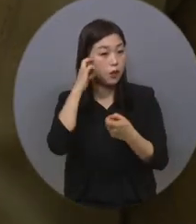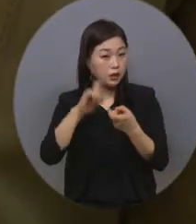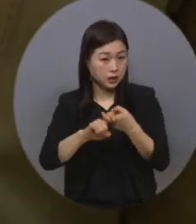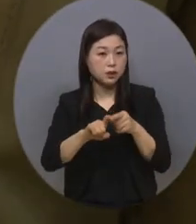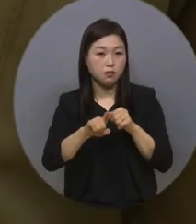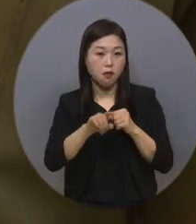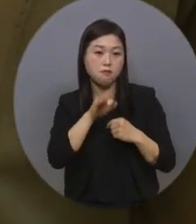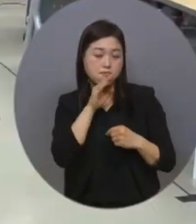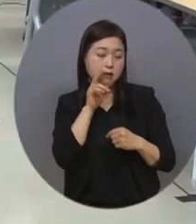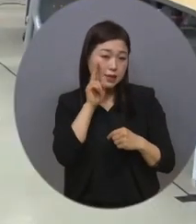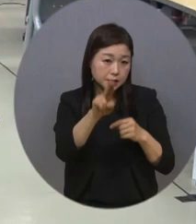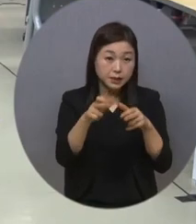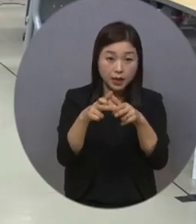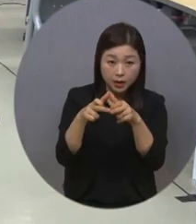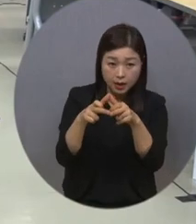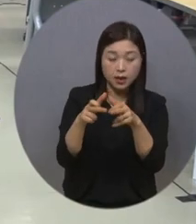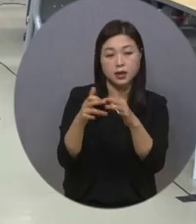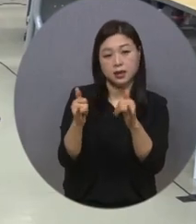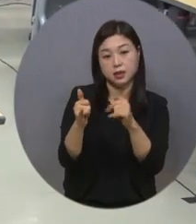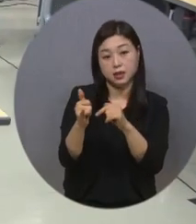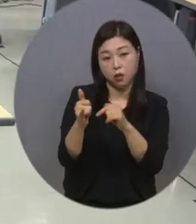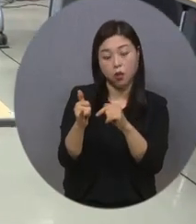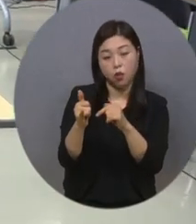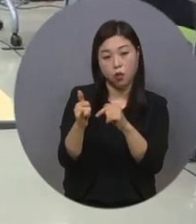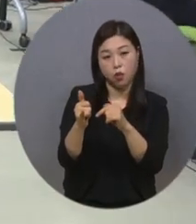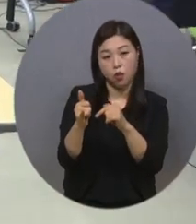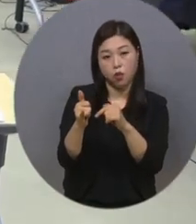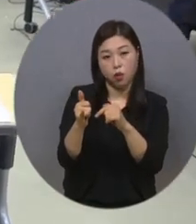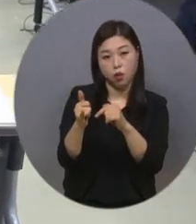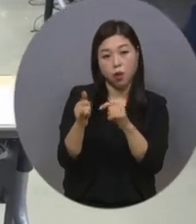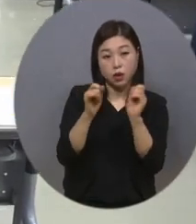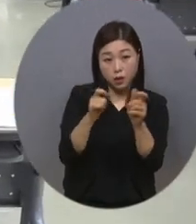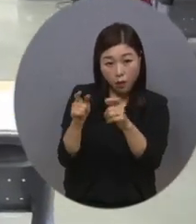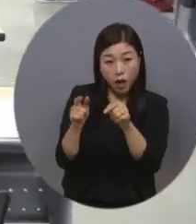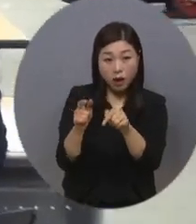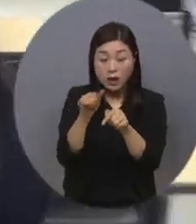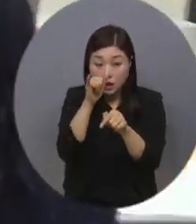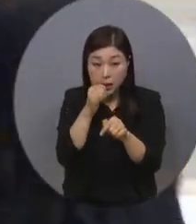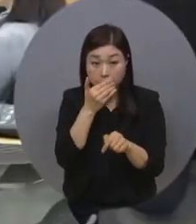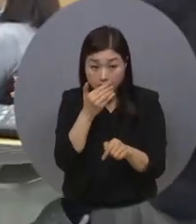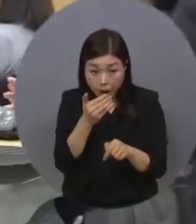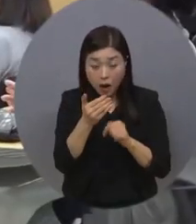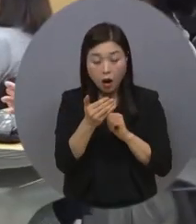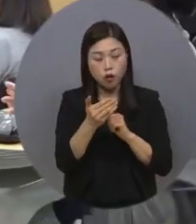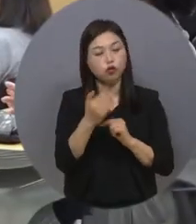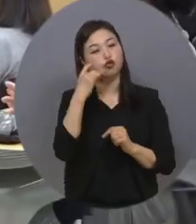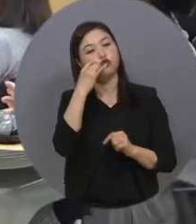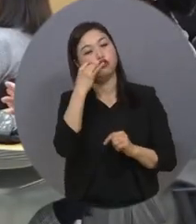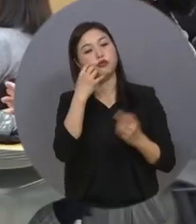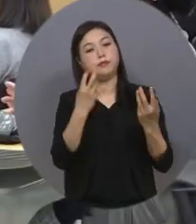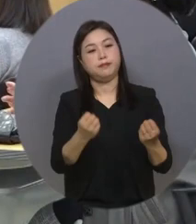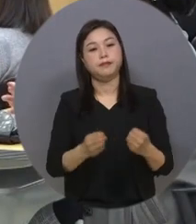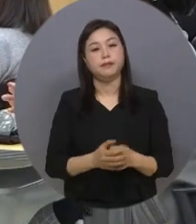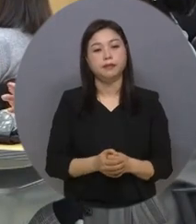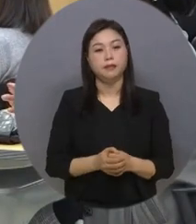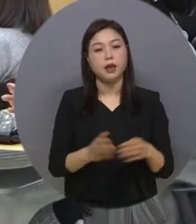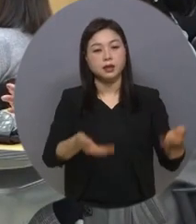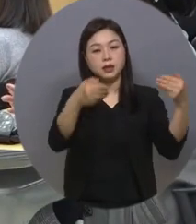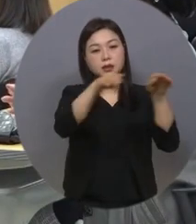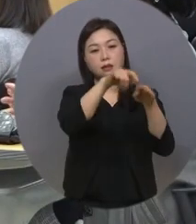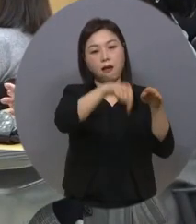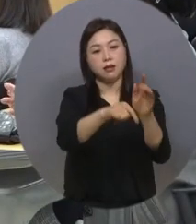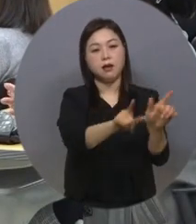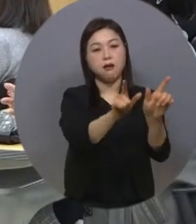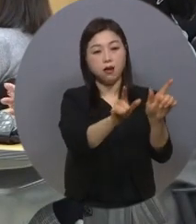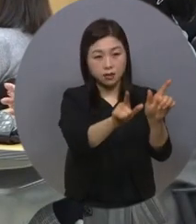아주 심한 장애를 가진 장애 당사자들에게도 기회가 주어질 수 있는지였습니다. 한편 시설에서